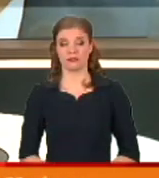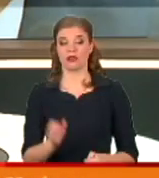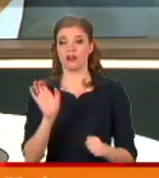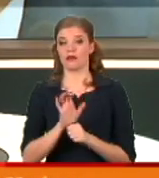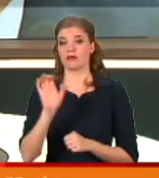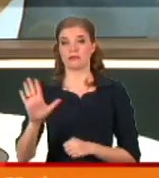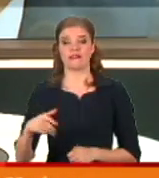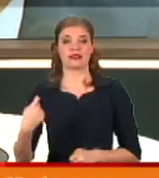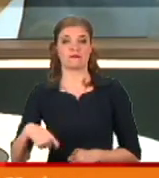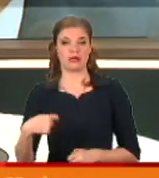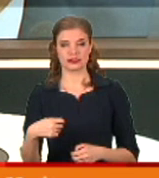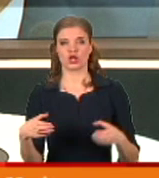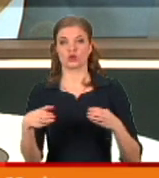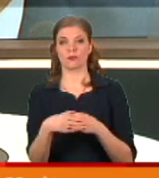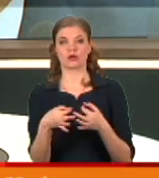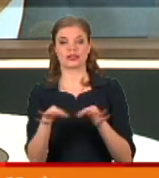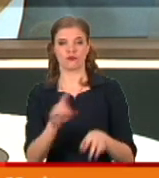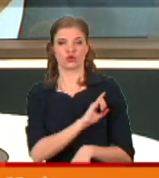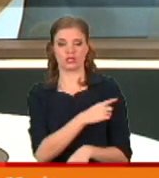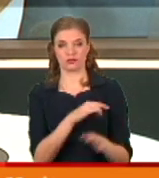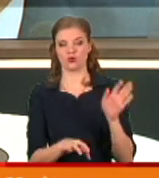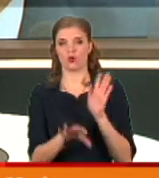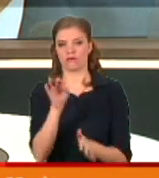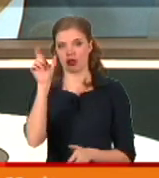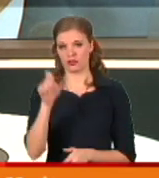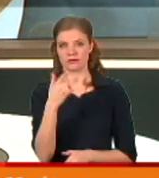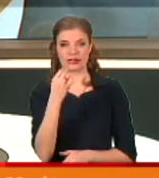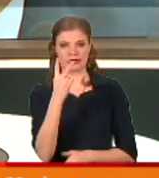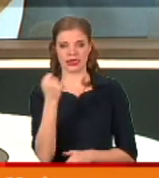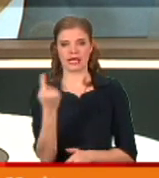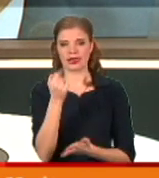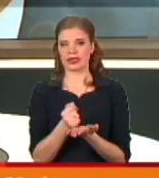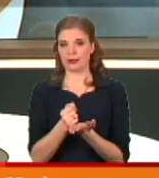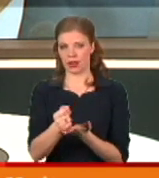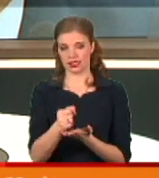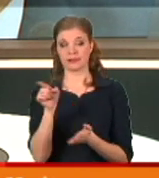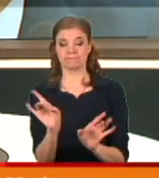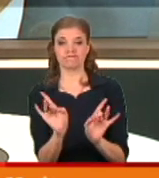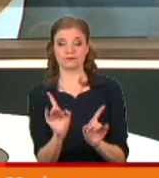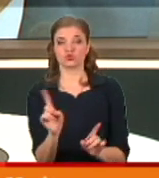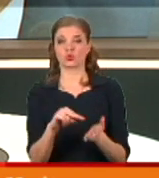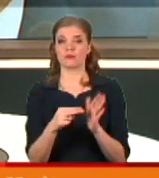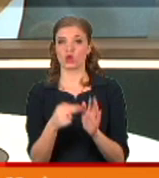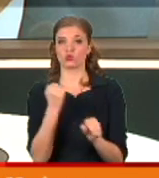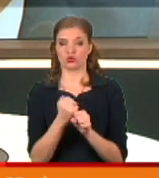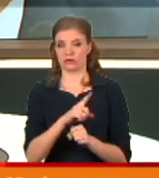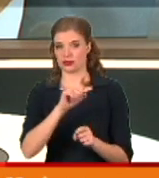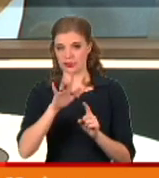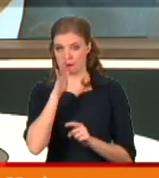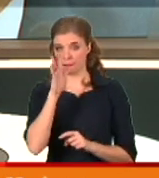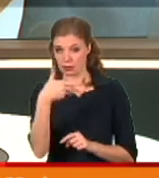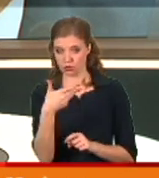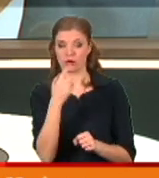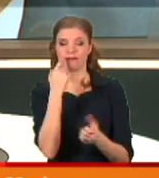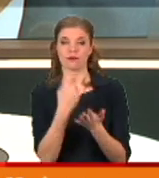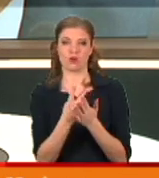Відправили в президенти коаліції демократичних сил. На з'їзді обрали Анатолія Гриценка єдиним кандидатом. Він розповів, що планує зробити за 5 років і